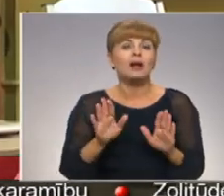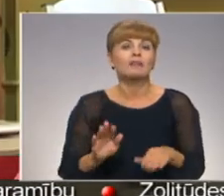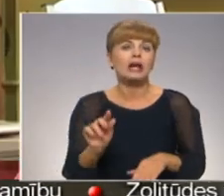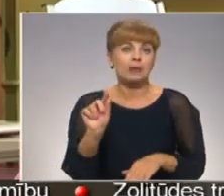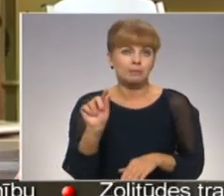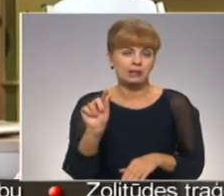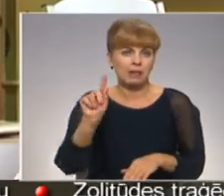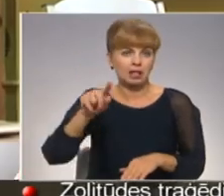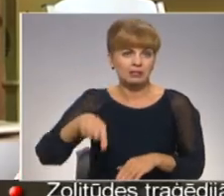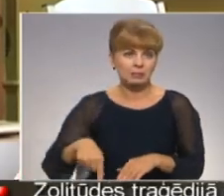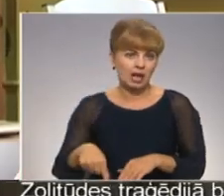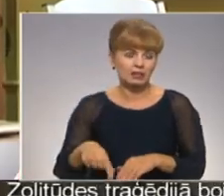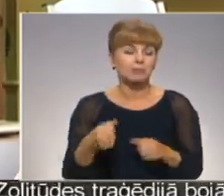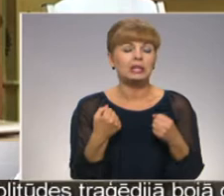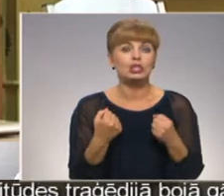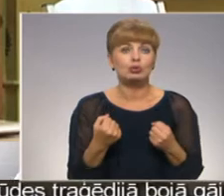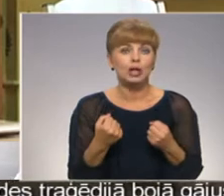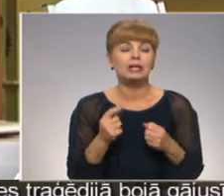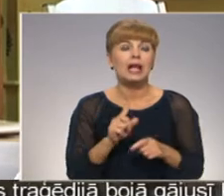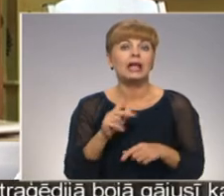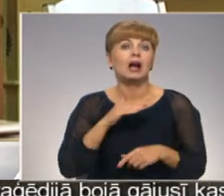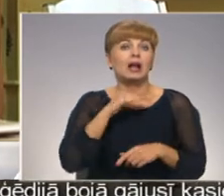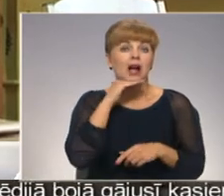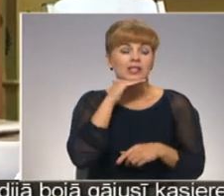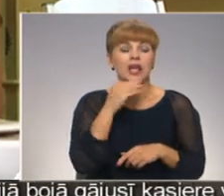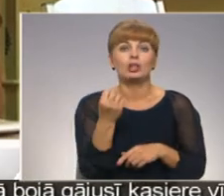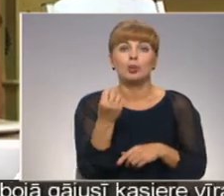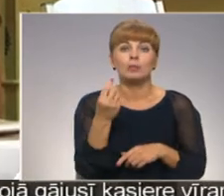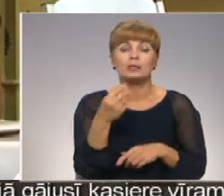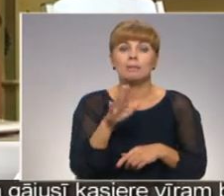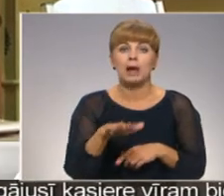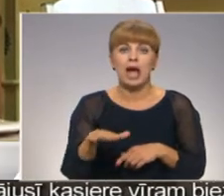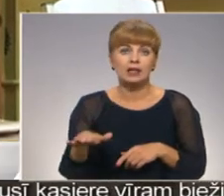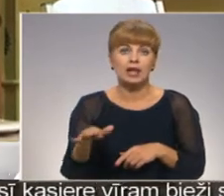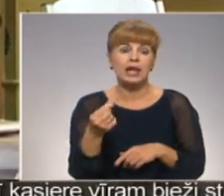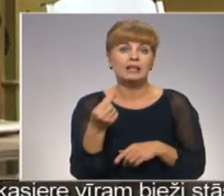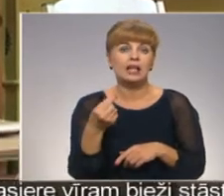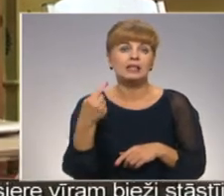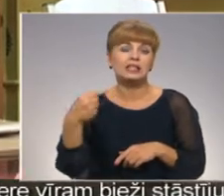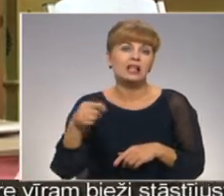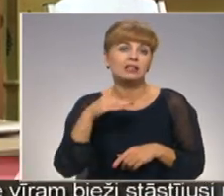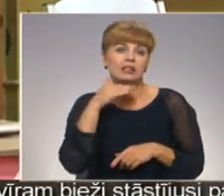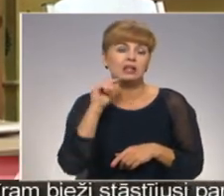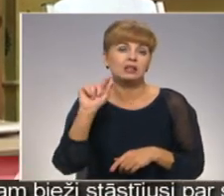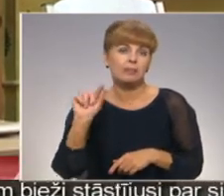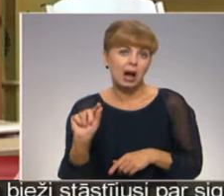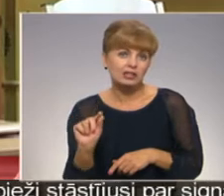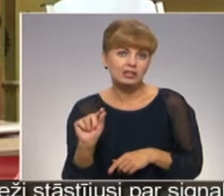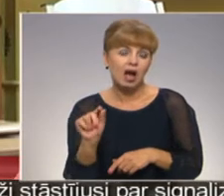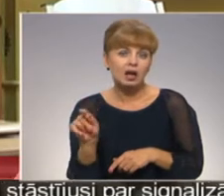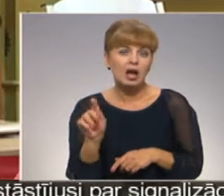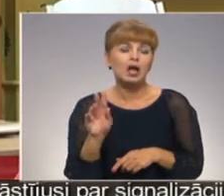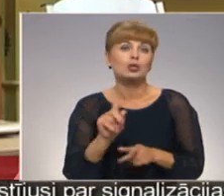minimālās prasības izturēt, ja mums klasē ir apmēram 12 bērni, citā nedaudz mazāk, tad mēs varam